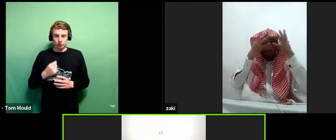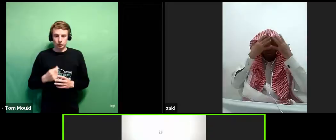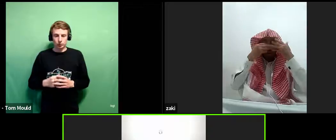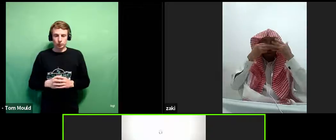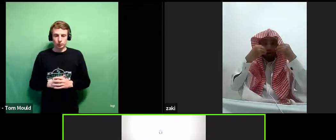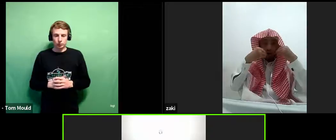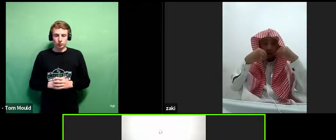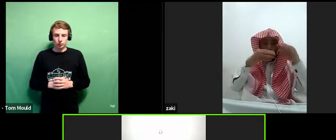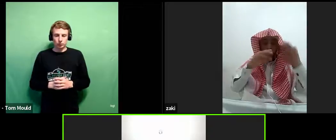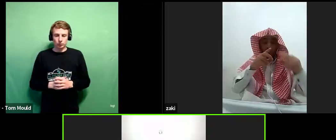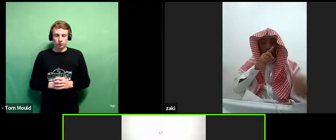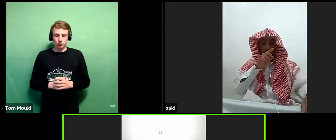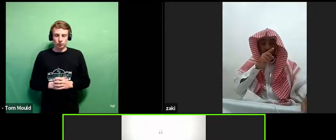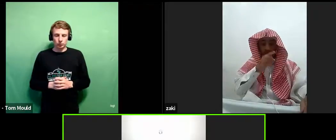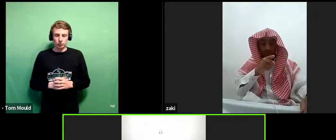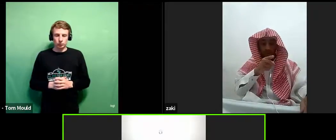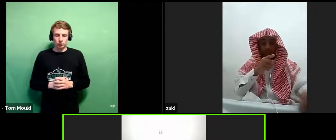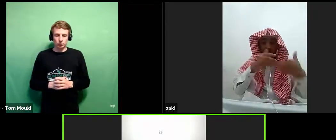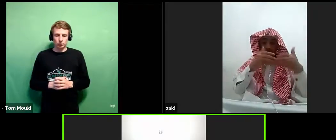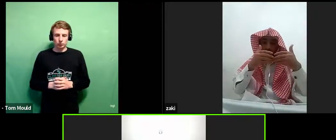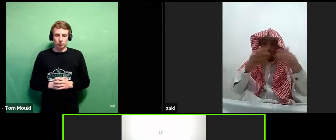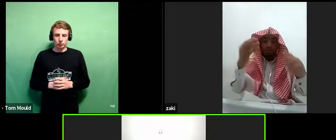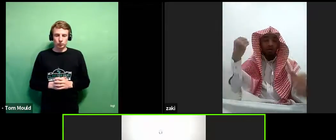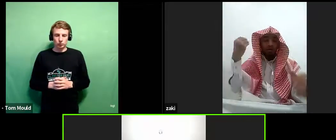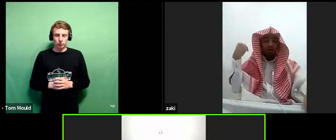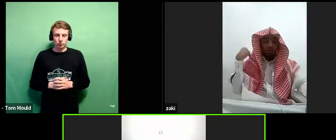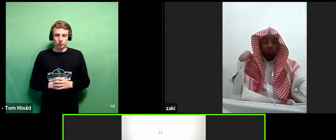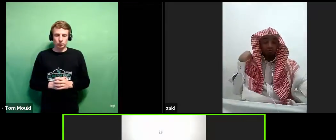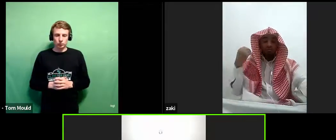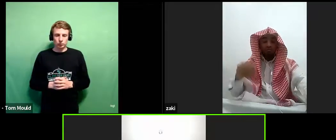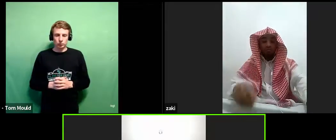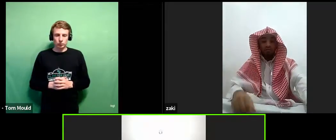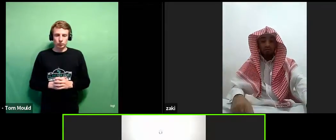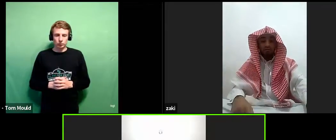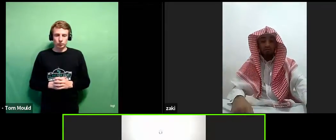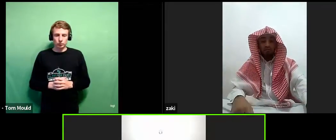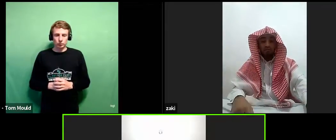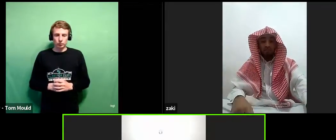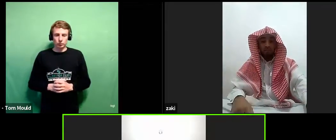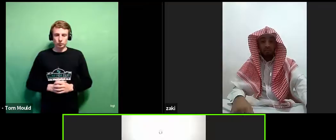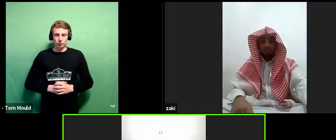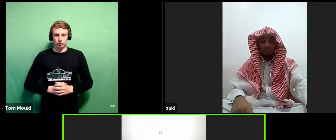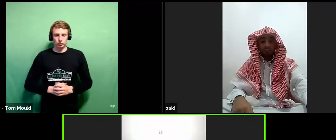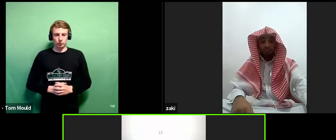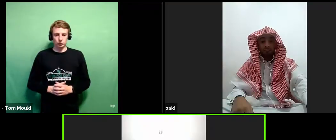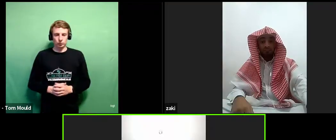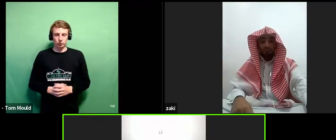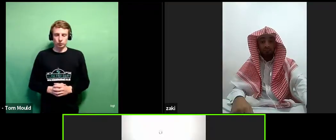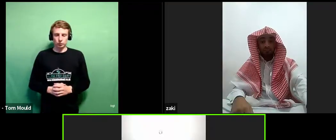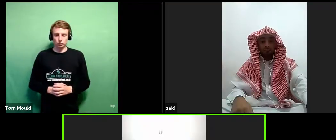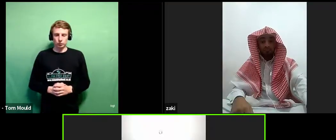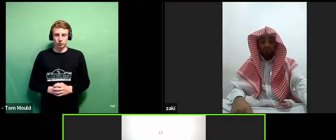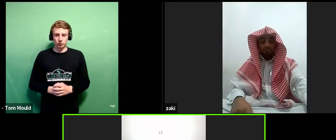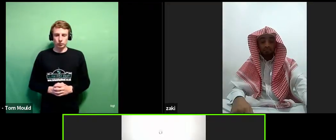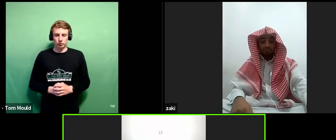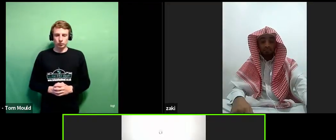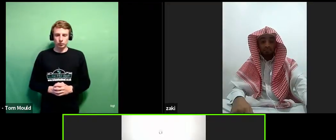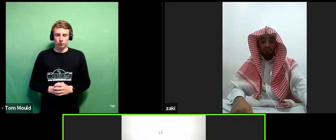بإحسان ذلك تخفيف من ربكم